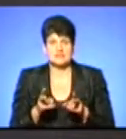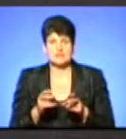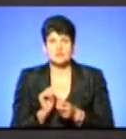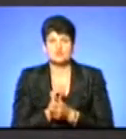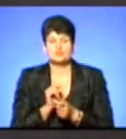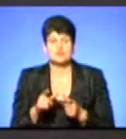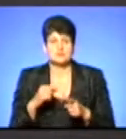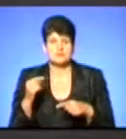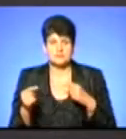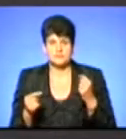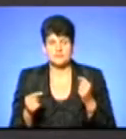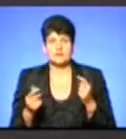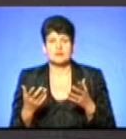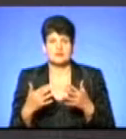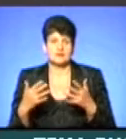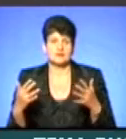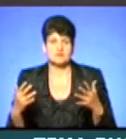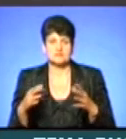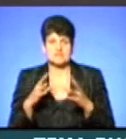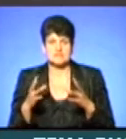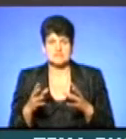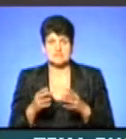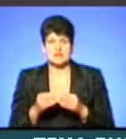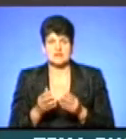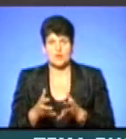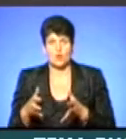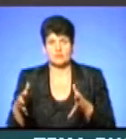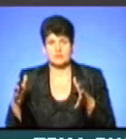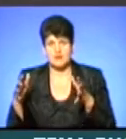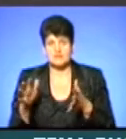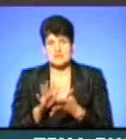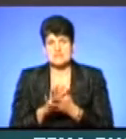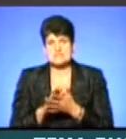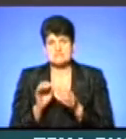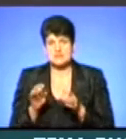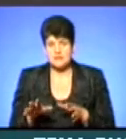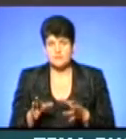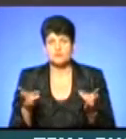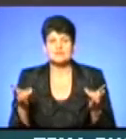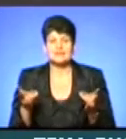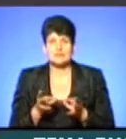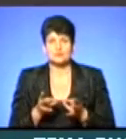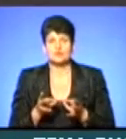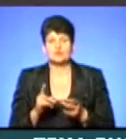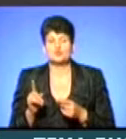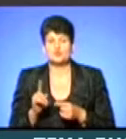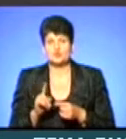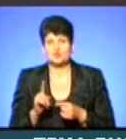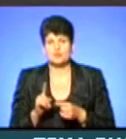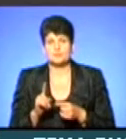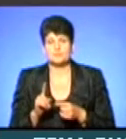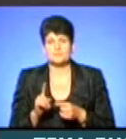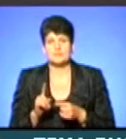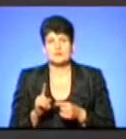рослинні залишки, тобто опале листя і так далі, в загальні контейнери для сміття. Тобто потрібно, щоб